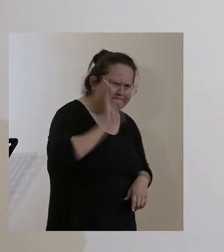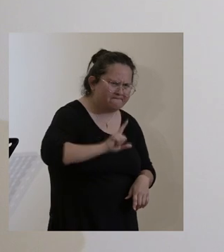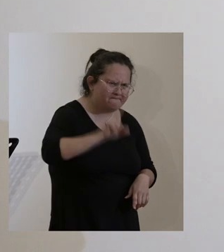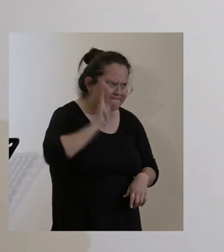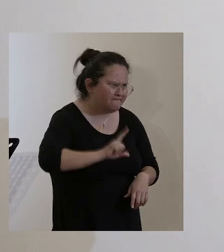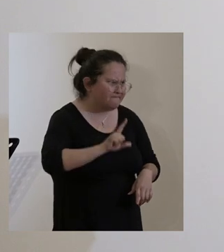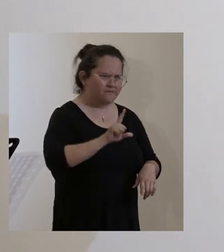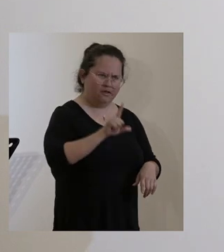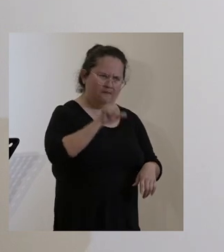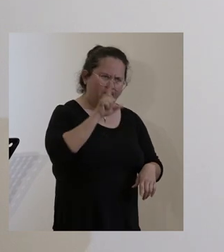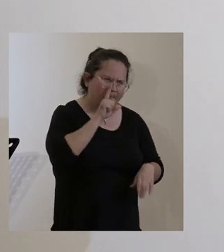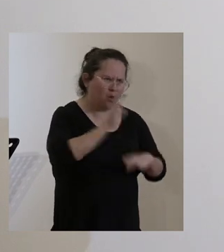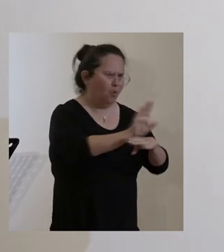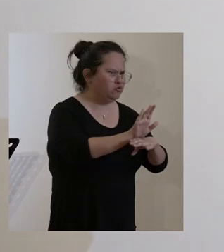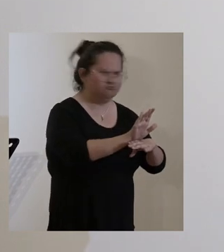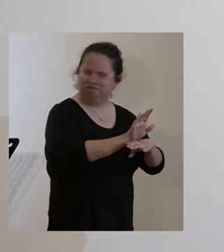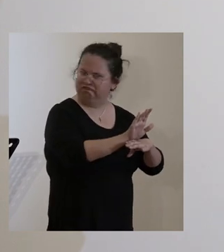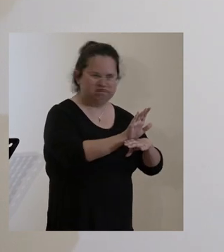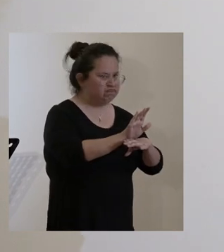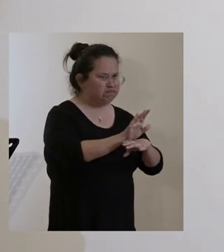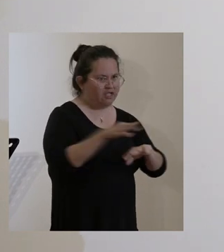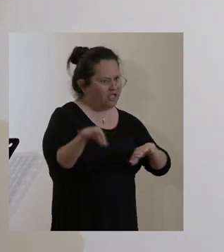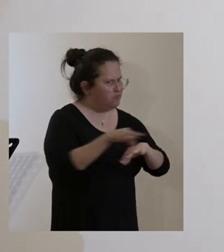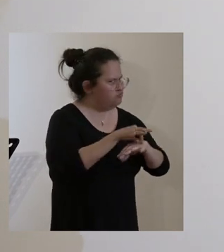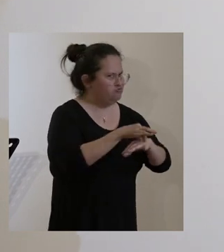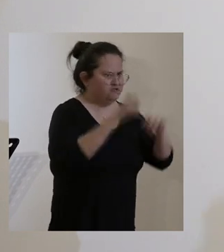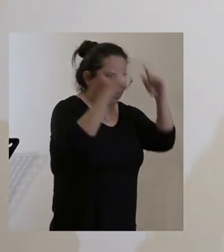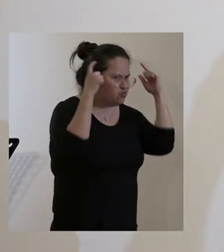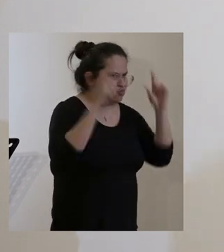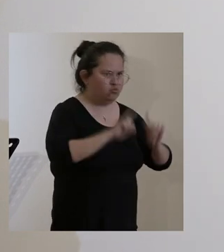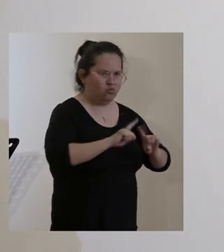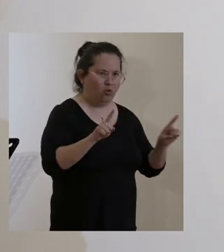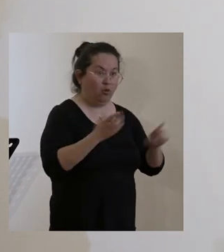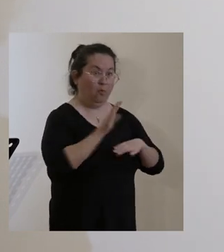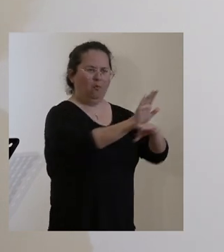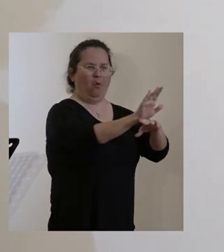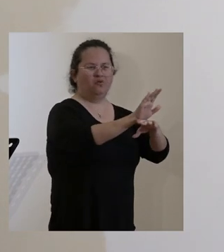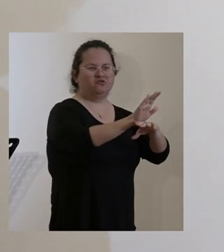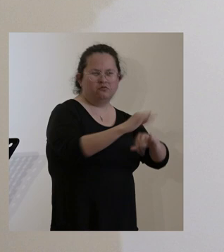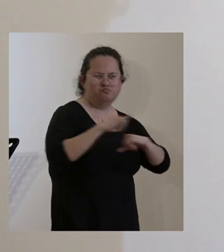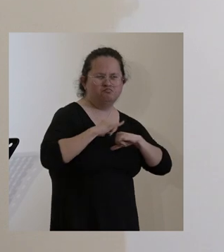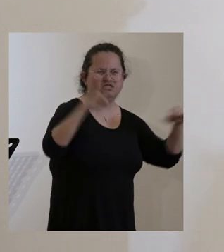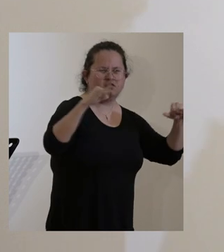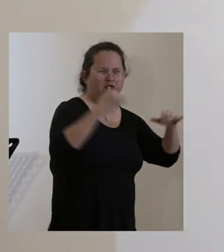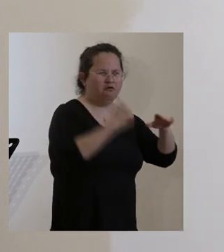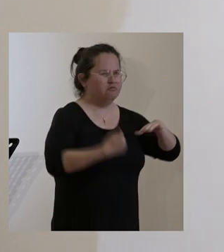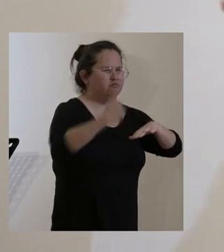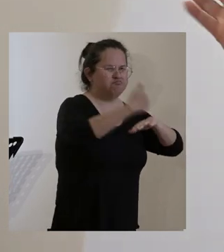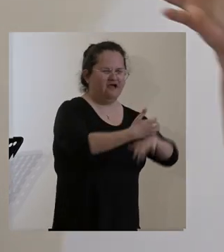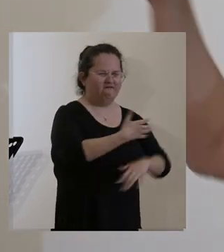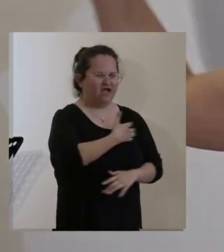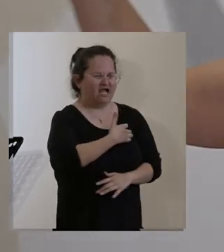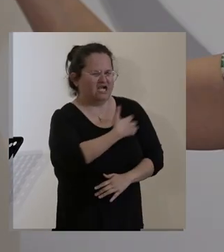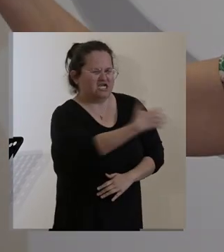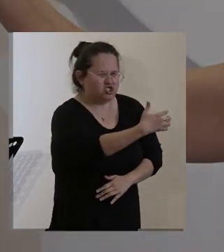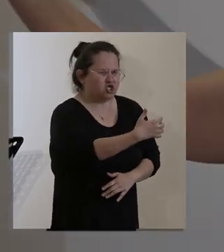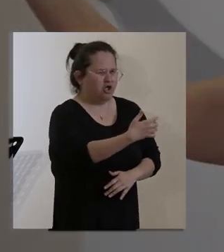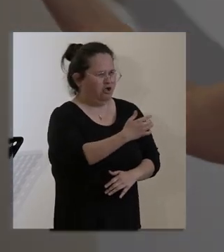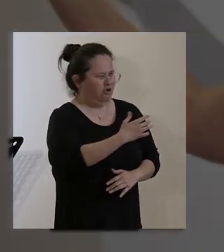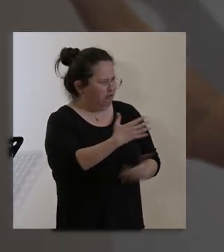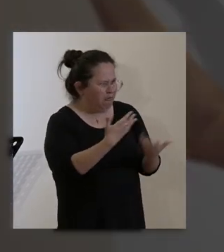comme une femme puissante et riche. Les éléments de sa richesse, on peut les voir immédiatement